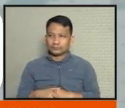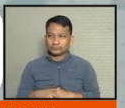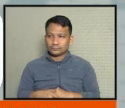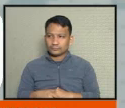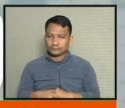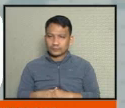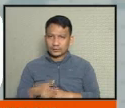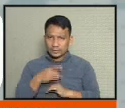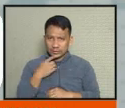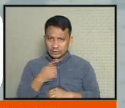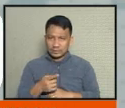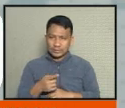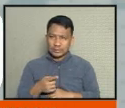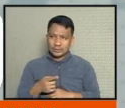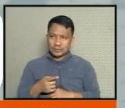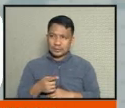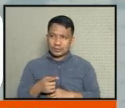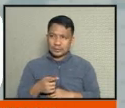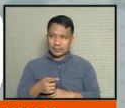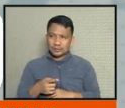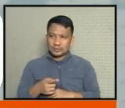Pero nasabi niya na po kay Mrs. na